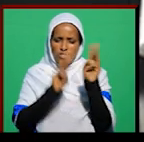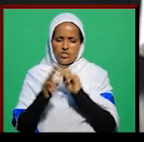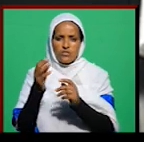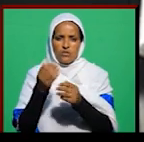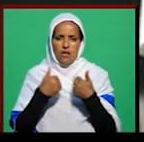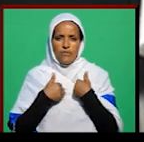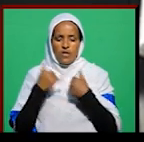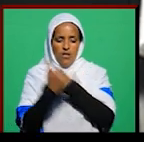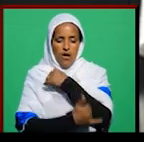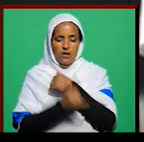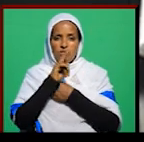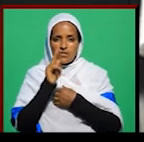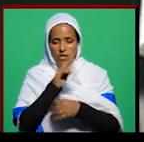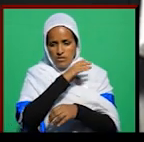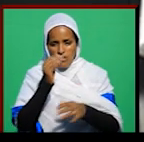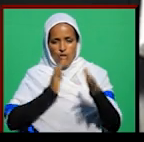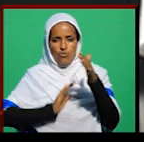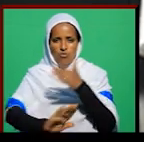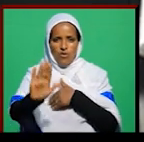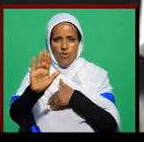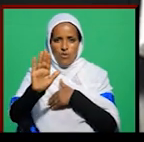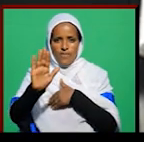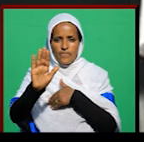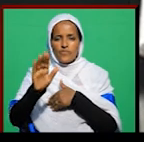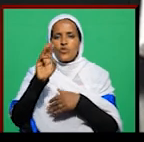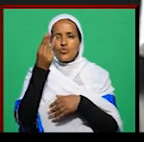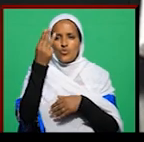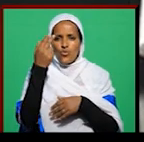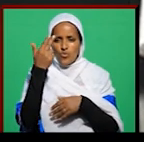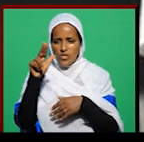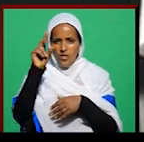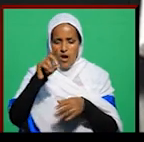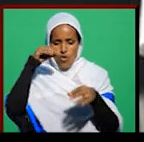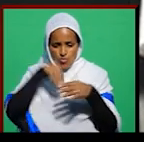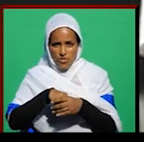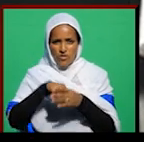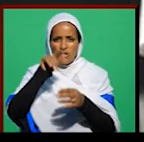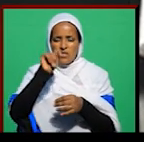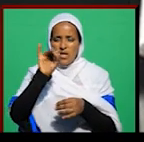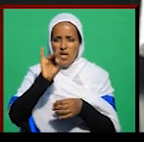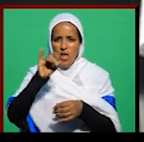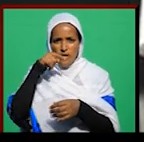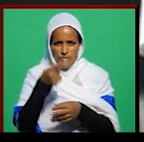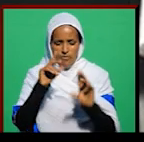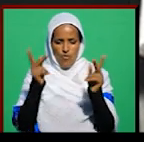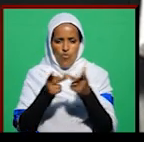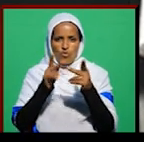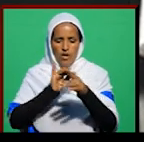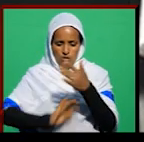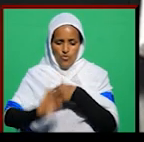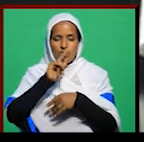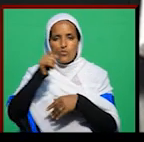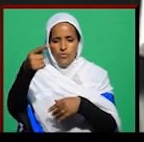ችግር የነበረባት ሀገር ናት እና የተወለደው ብሔረ ሙላዱ ሶሪያ ነው። ሶሪያ ውስጥ ቴላ ከምትባል ክፍል